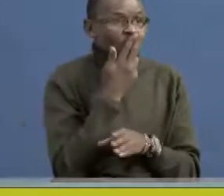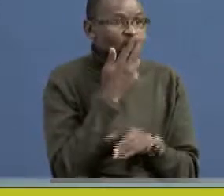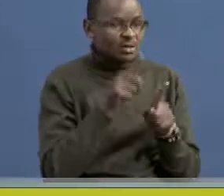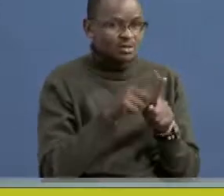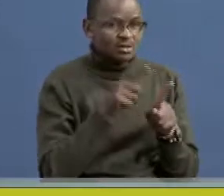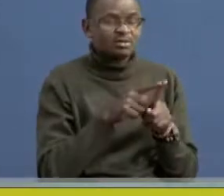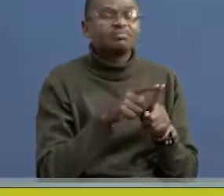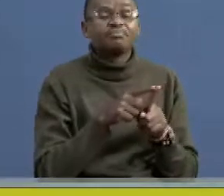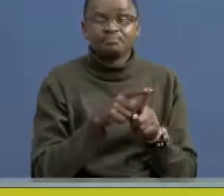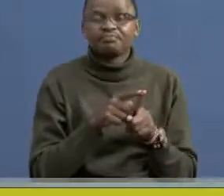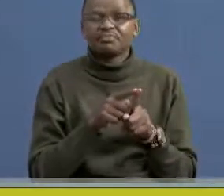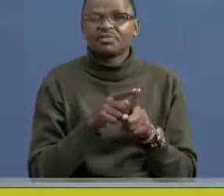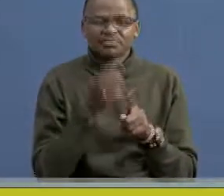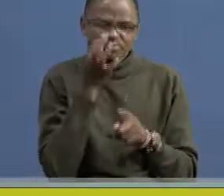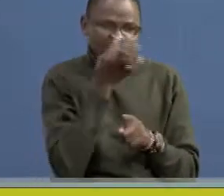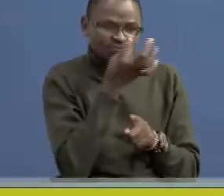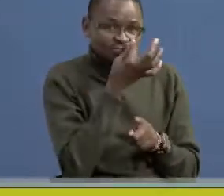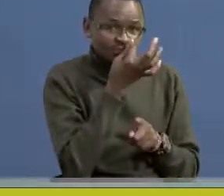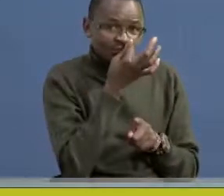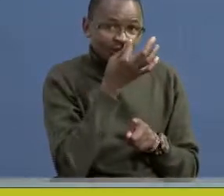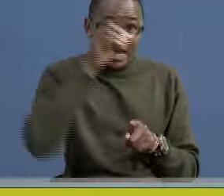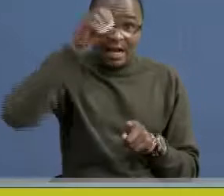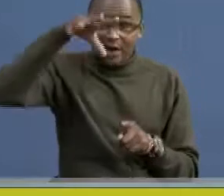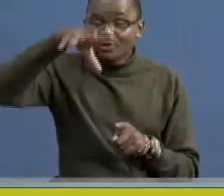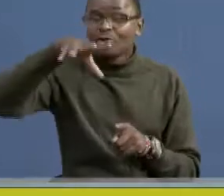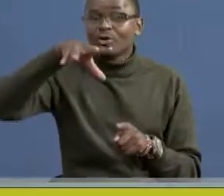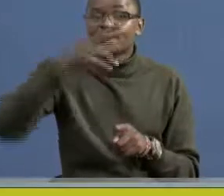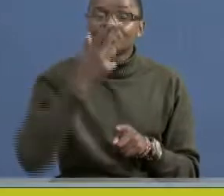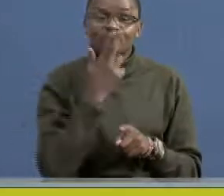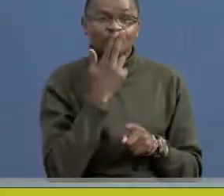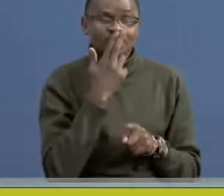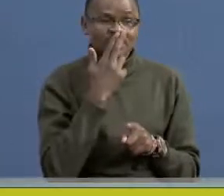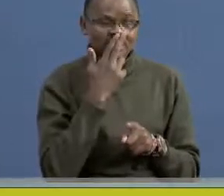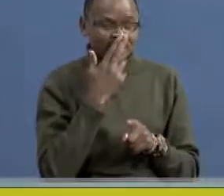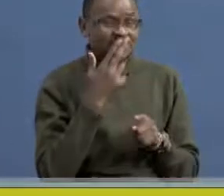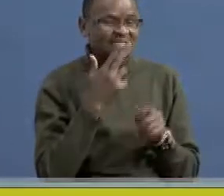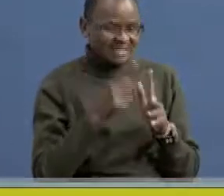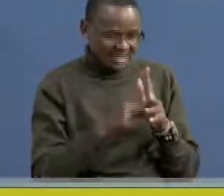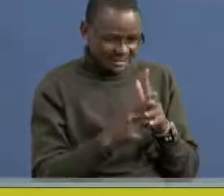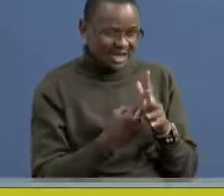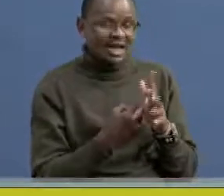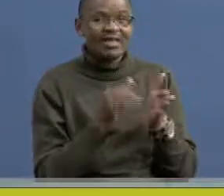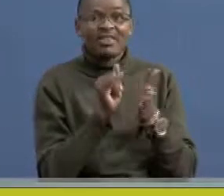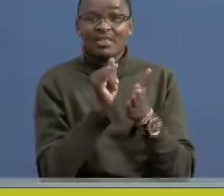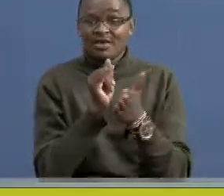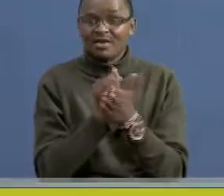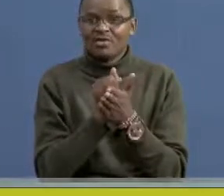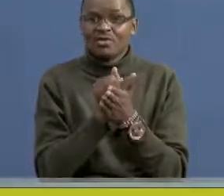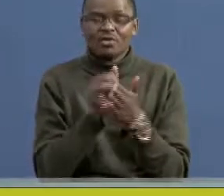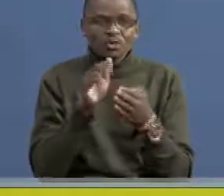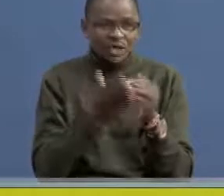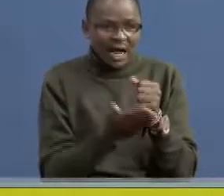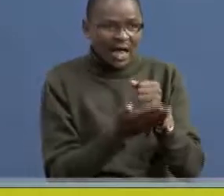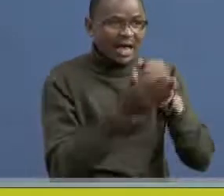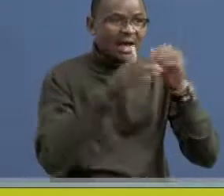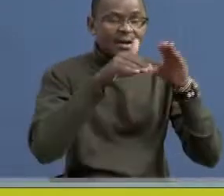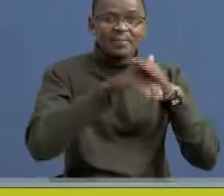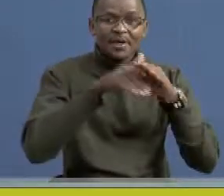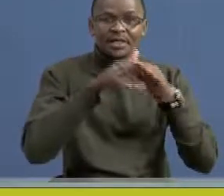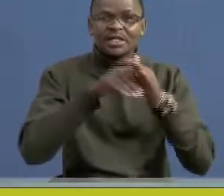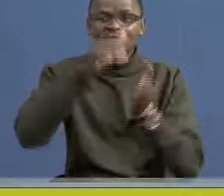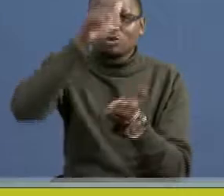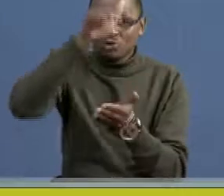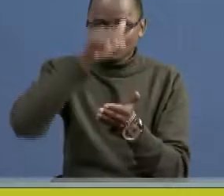tumbaku. Sigara za kielektroniki zikiwa mojawapo ya uvumbuzi wa hivi majuzi unaodhaniwa kuwa utasaidia katika